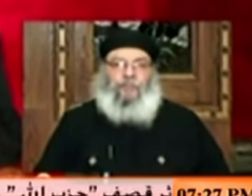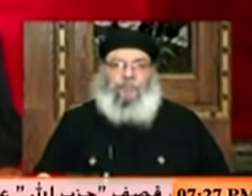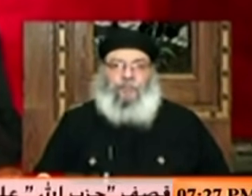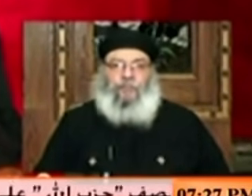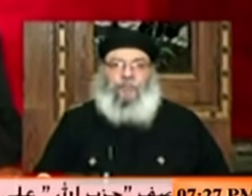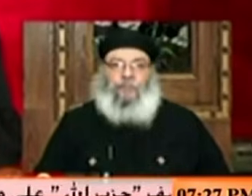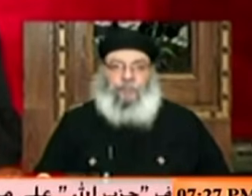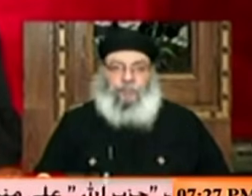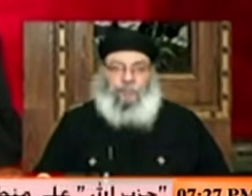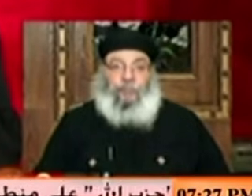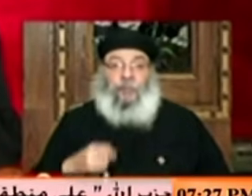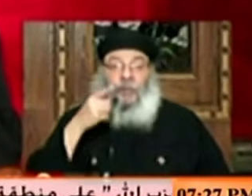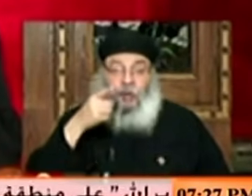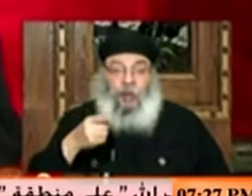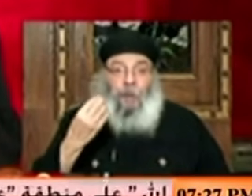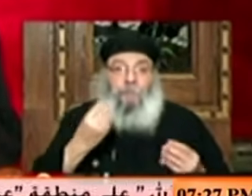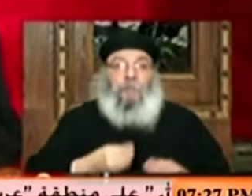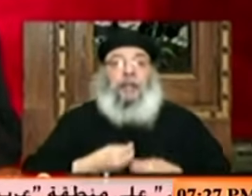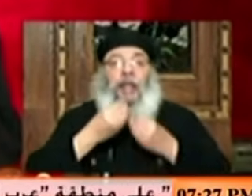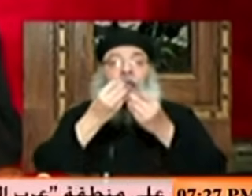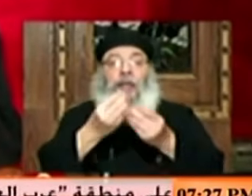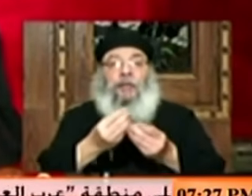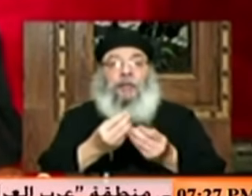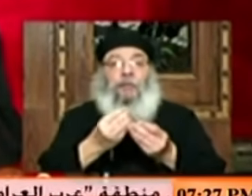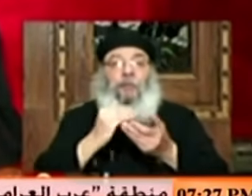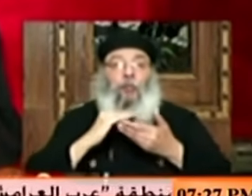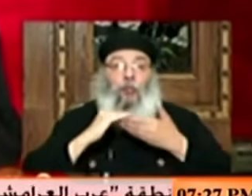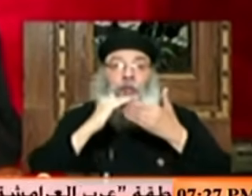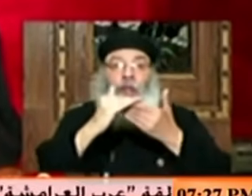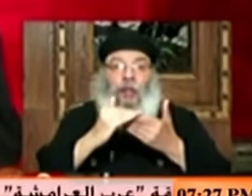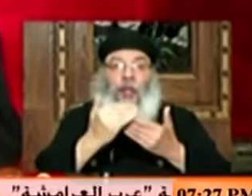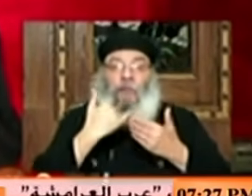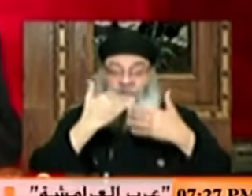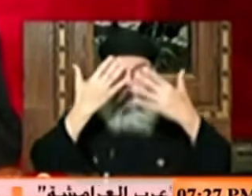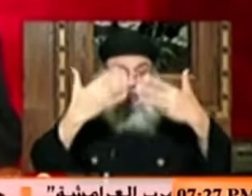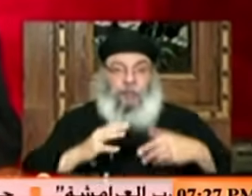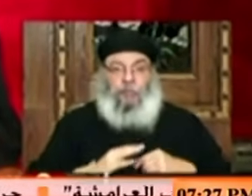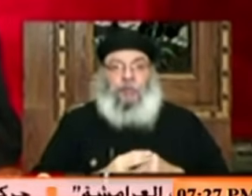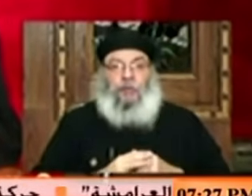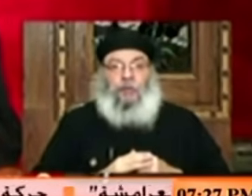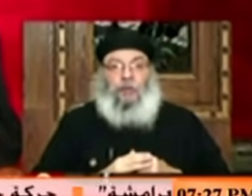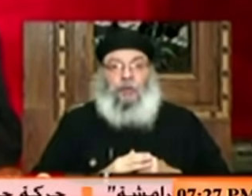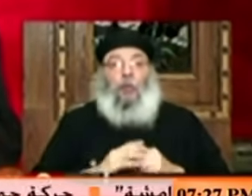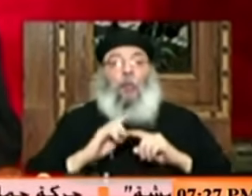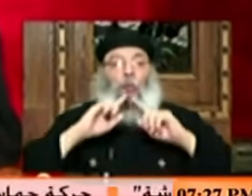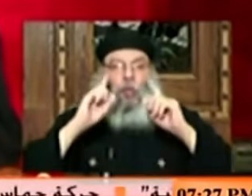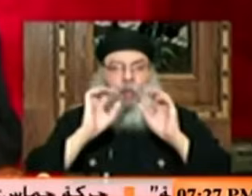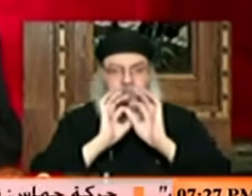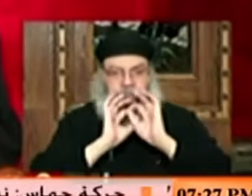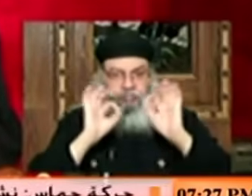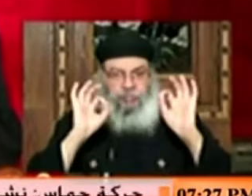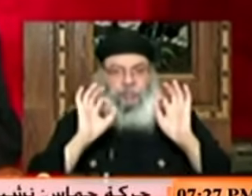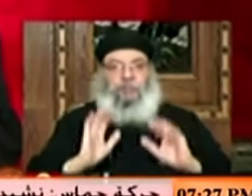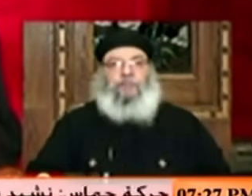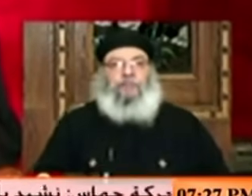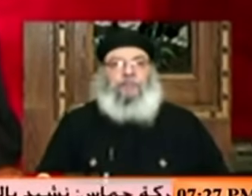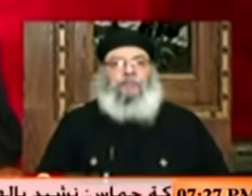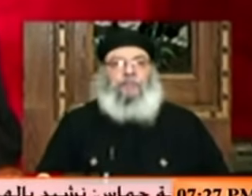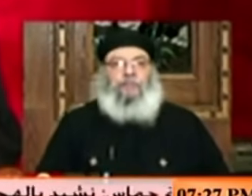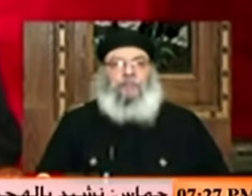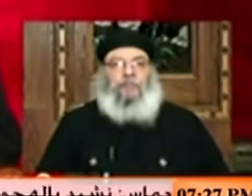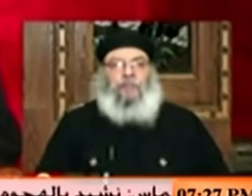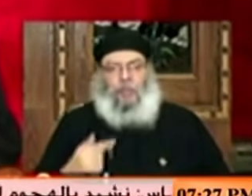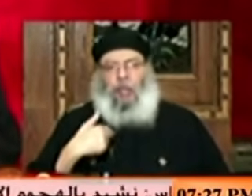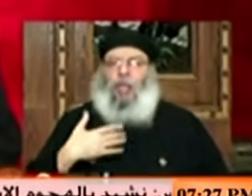ومشى هنا بتقدم الخدمه بدون حساب بتقدمها الى كمالها مش